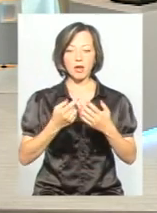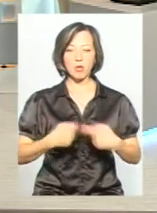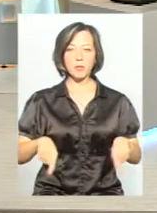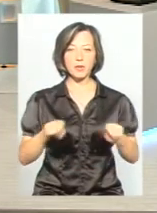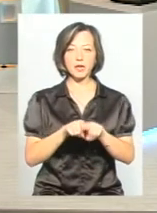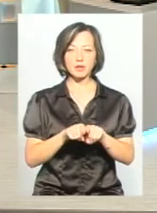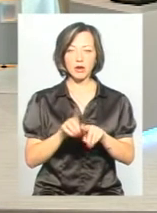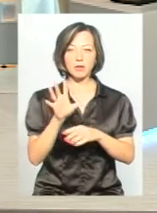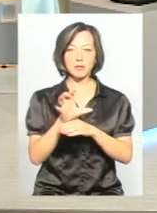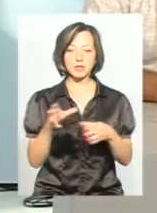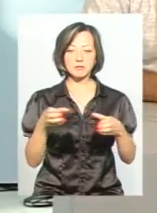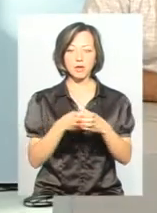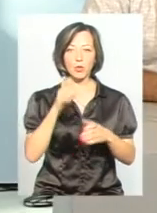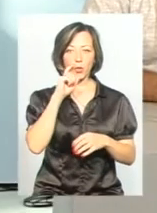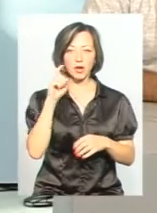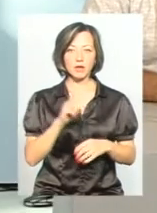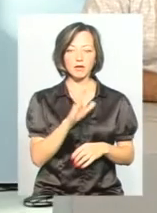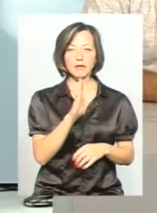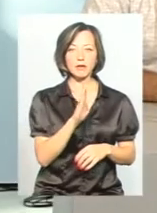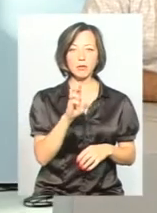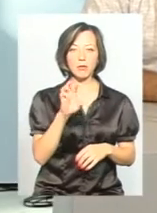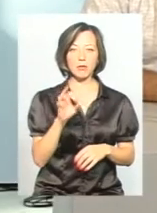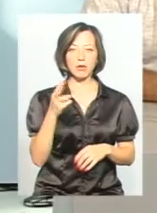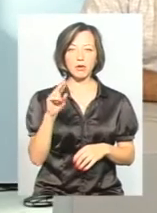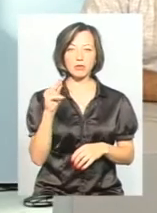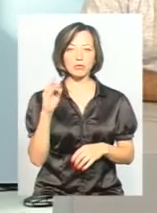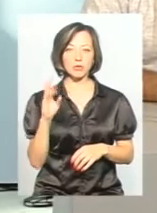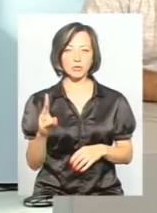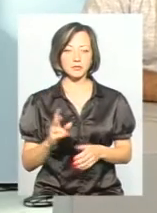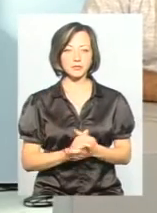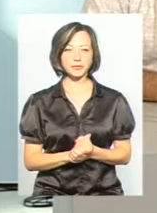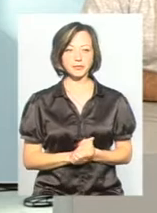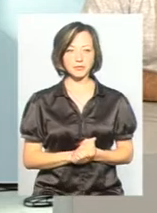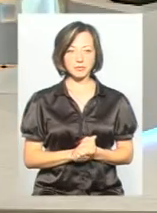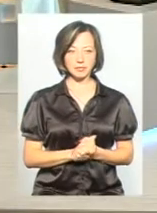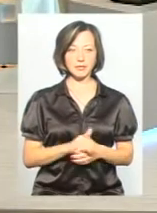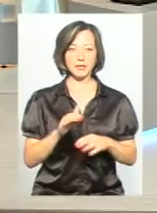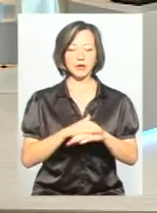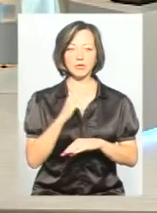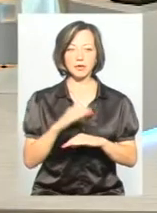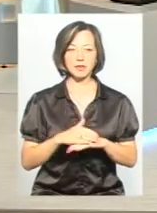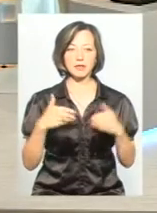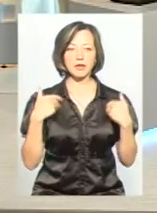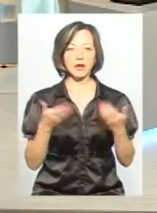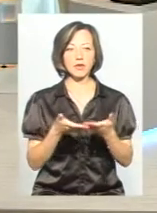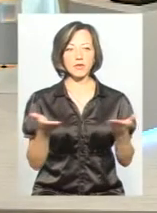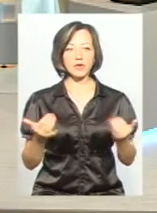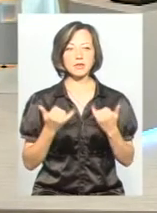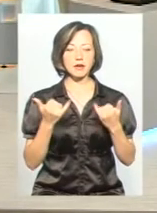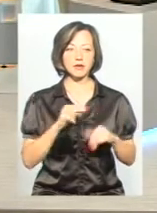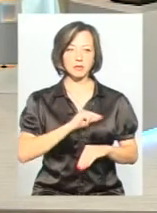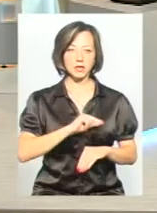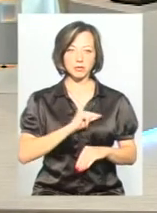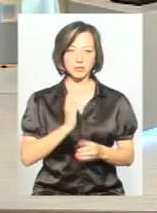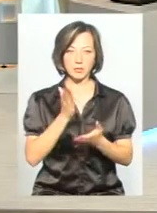об'єднання кінологічної спілки України Віктором Болячком. Добрий вечір. Добре. Вітаю вас, шановні глядачі. Для вас у студії